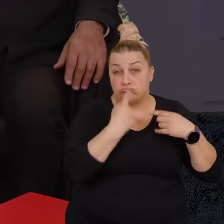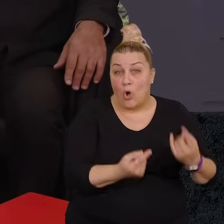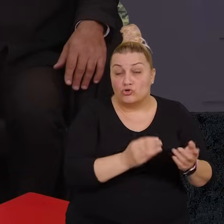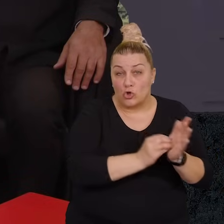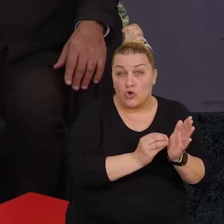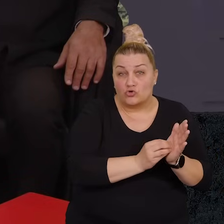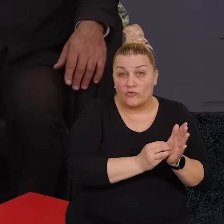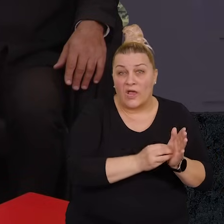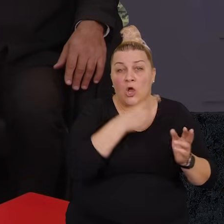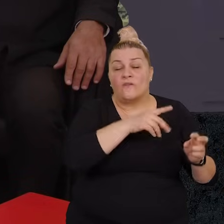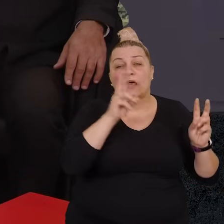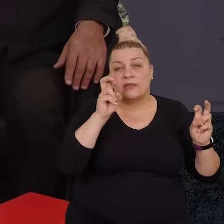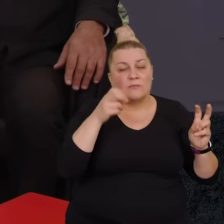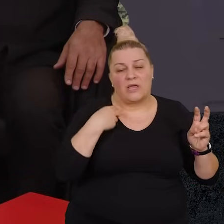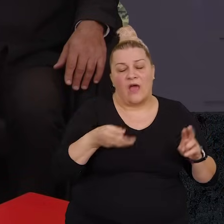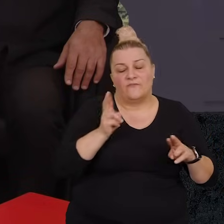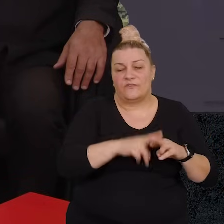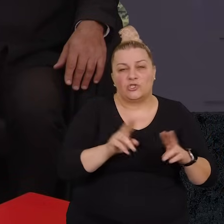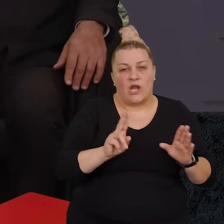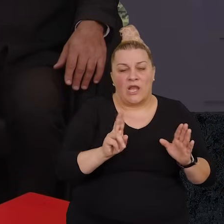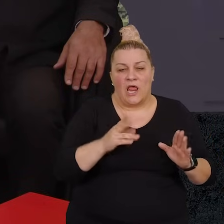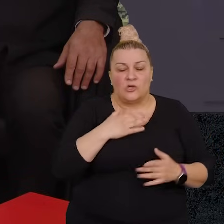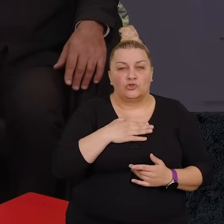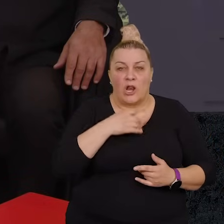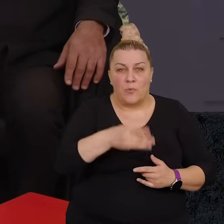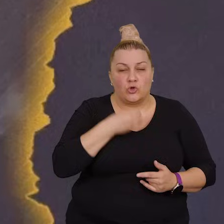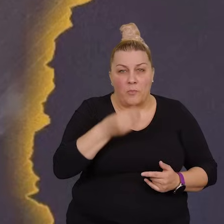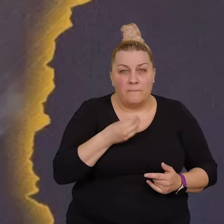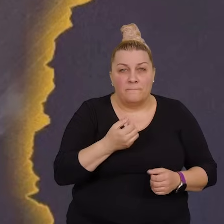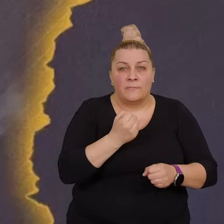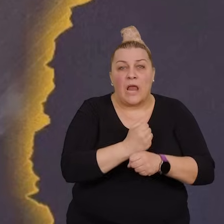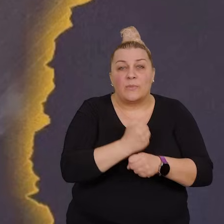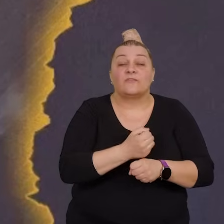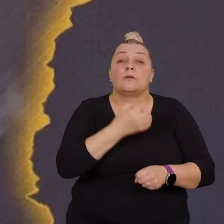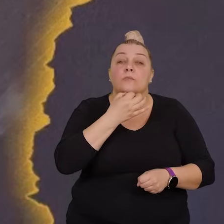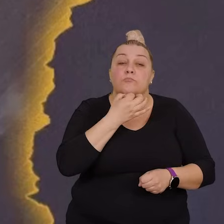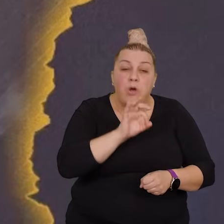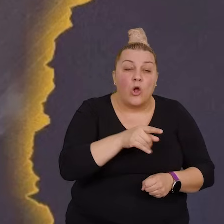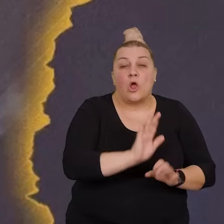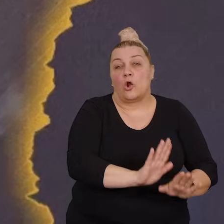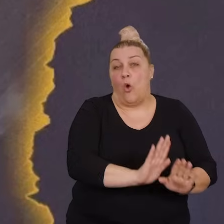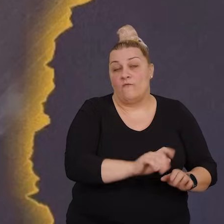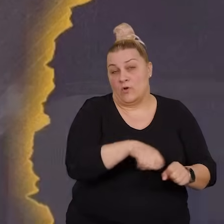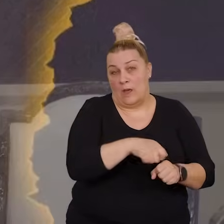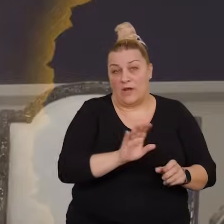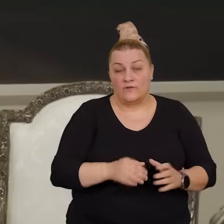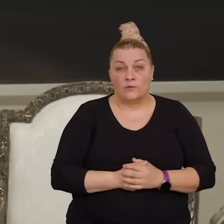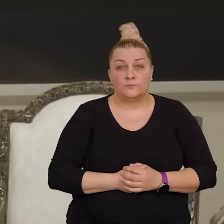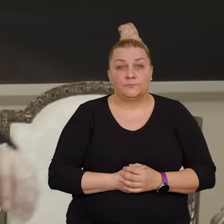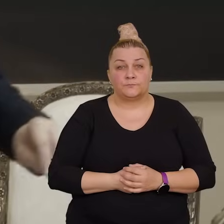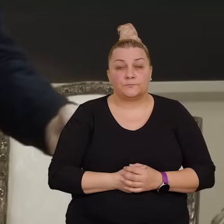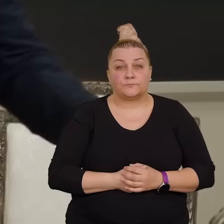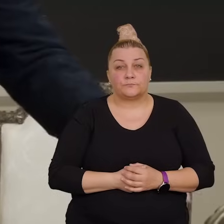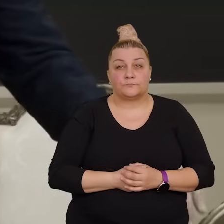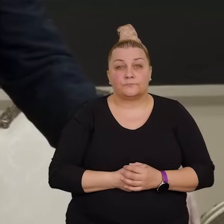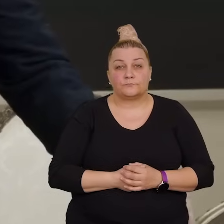Jer jednostavno to je tema koju sam napravio. Mislim, to nije moguće napraviti bolje i kvalitetnije nego sa Spaceyjem.